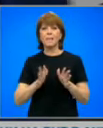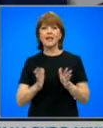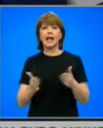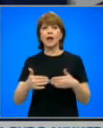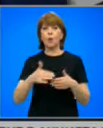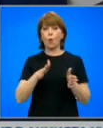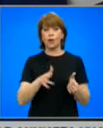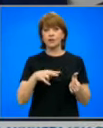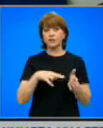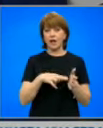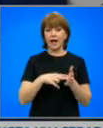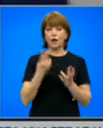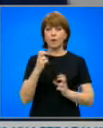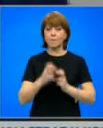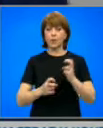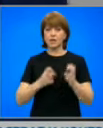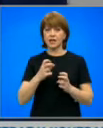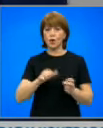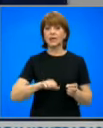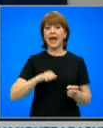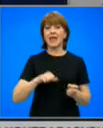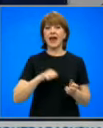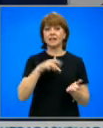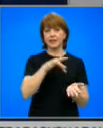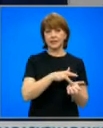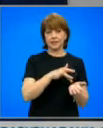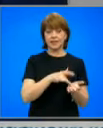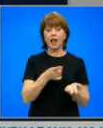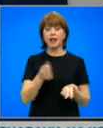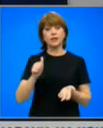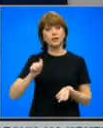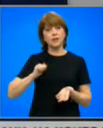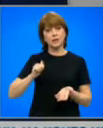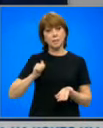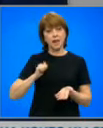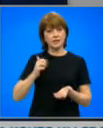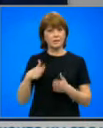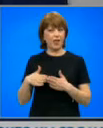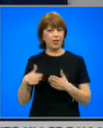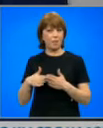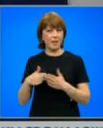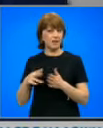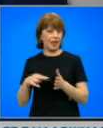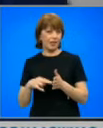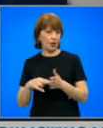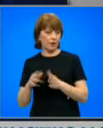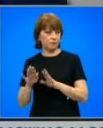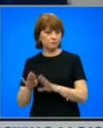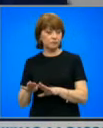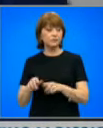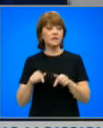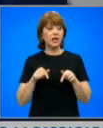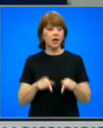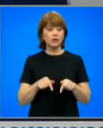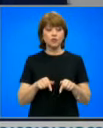което е произведено от ядрената централа и ще запазиме бита. Но така